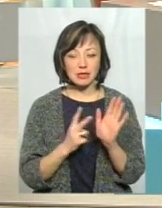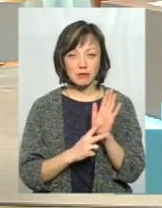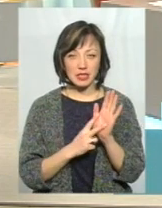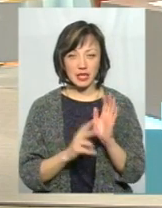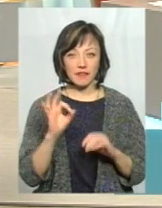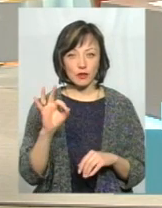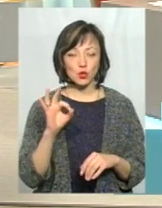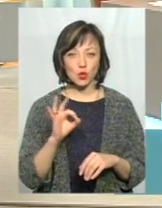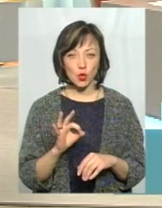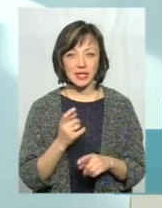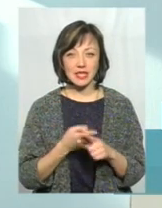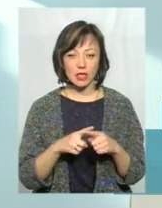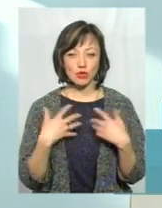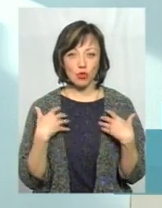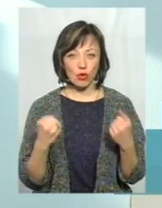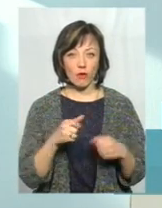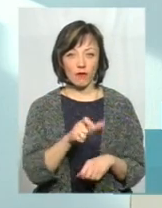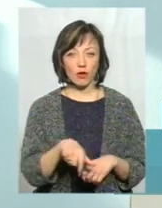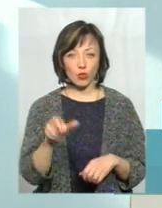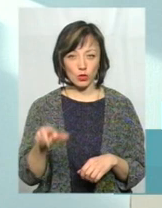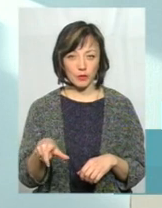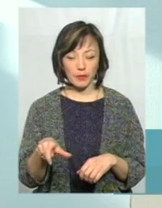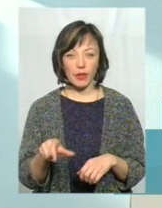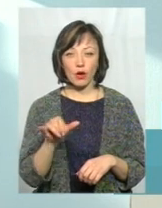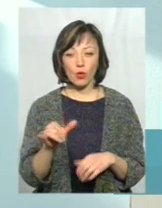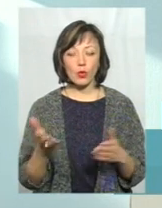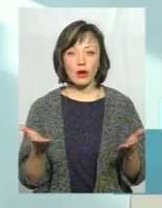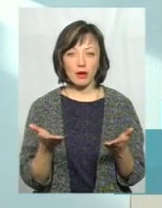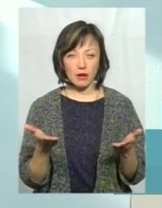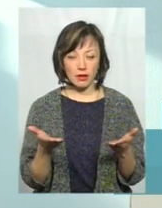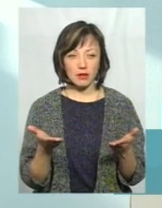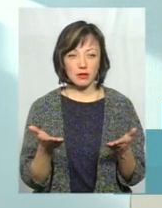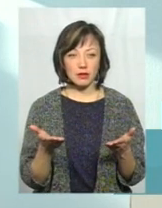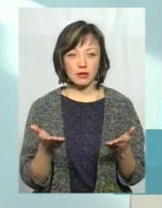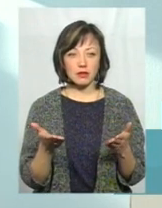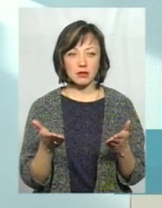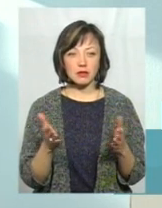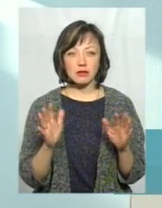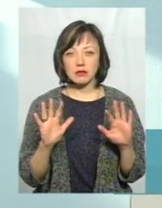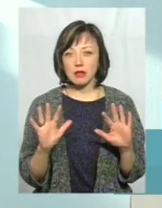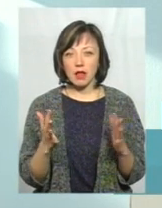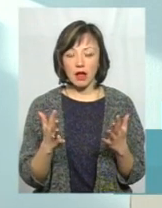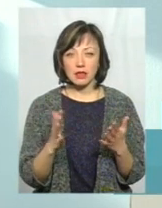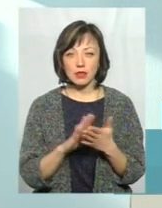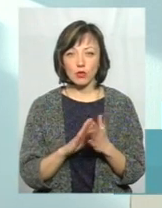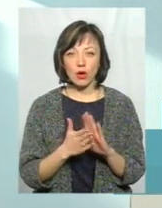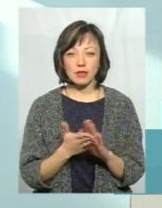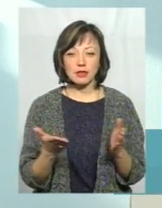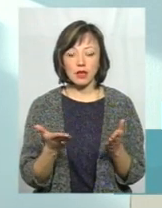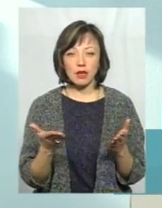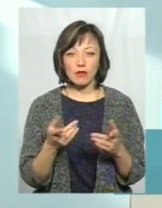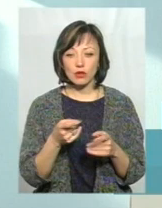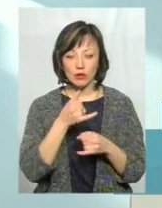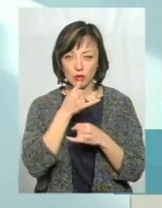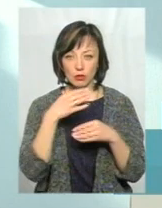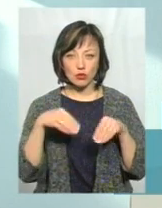більше 70% – це здорові люди, в яких склалися якісь такі ситуації, в яких вони